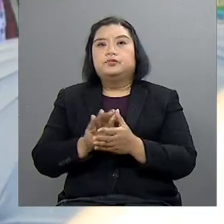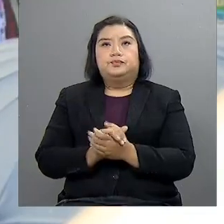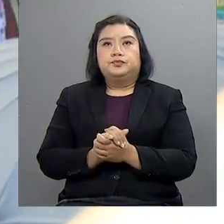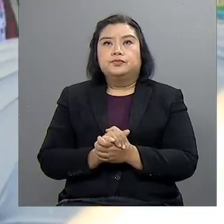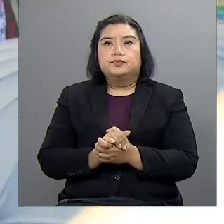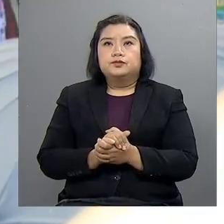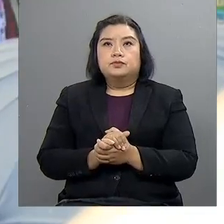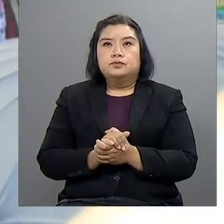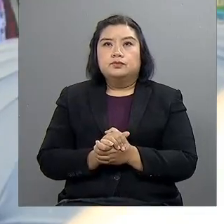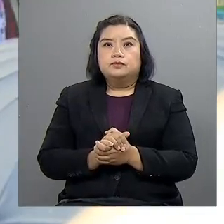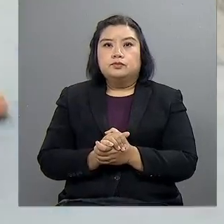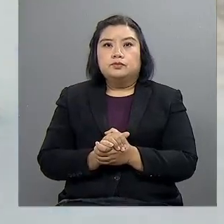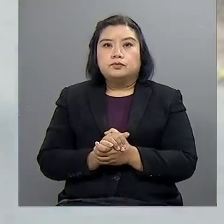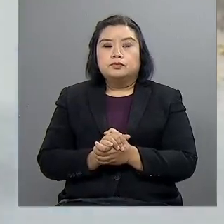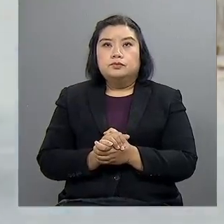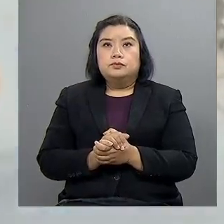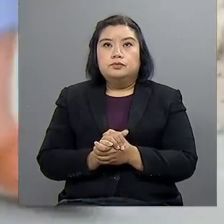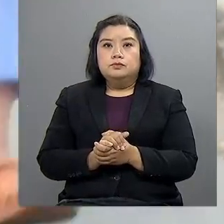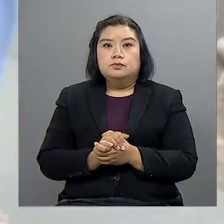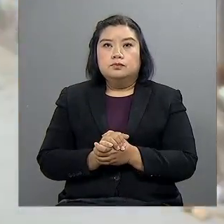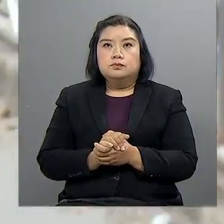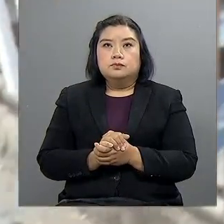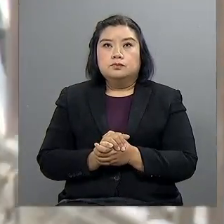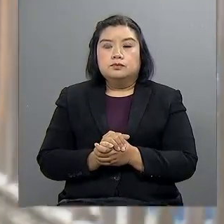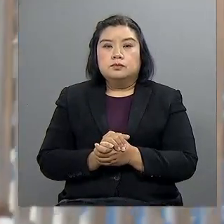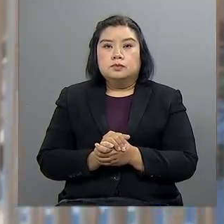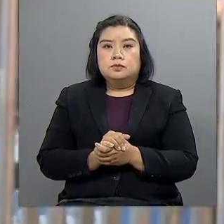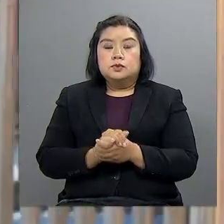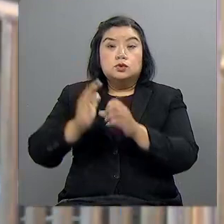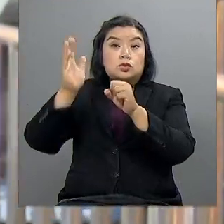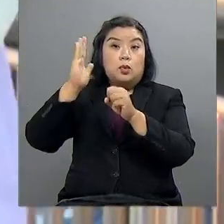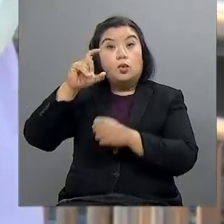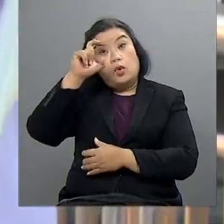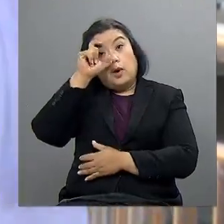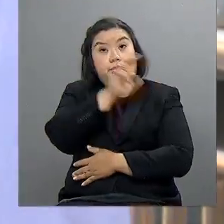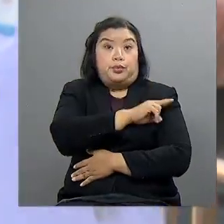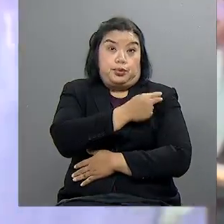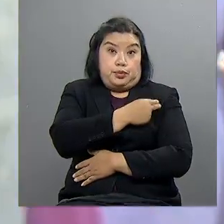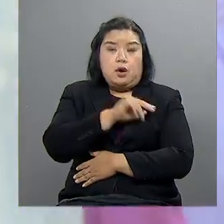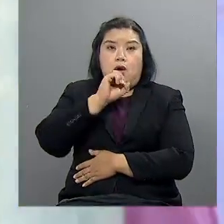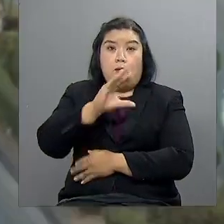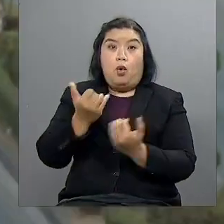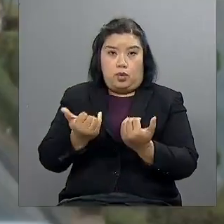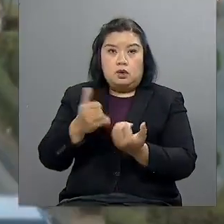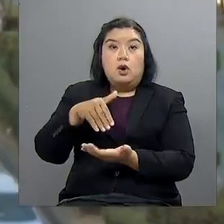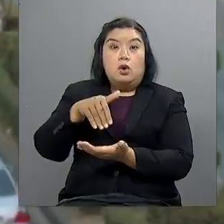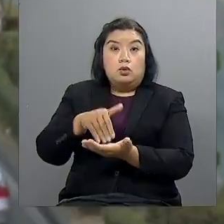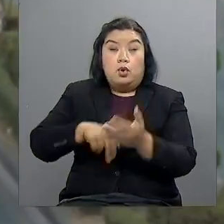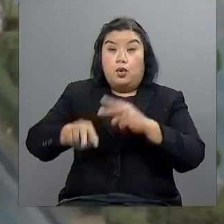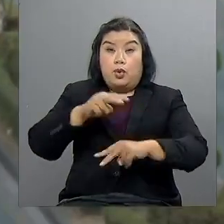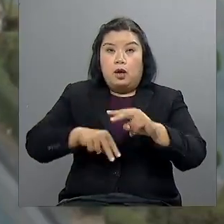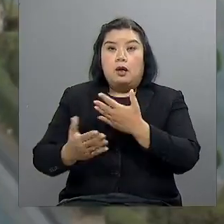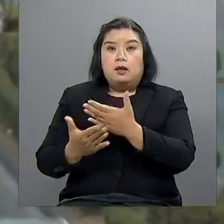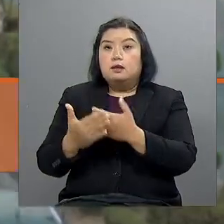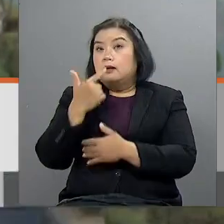ม.คคือประวัตินี้ขอส่งต่อพอชี้ว่ามาตรการผ่อนคลายพื้นที่ควบคุมสูงสุดและเข้มข้นใน